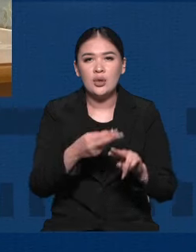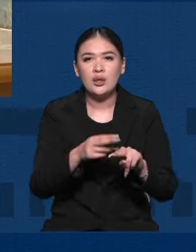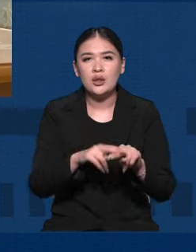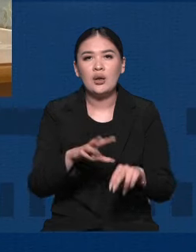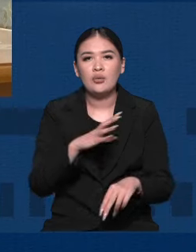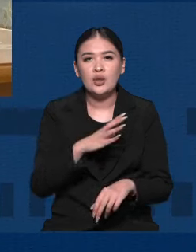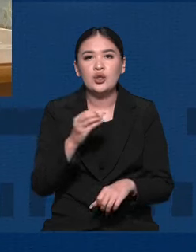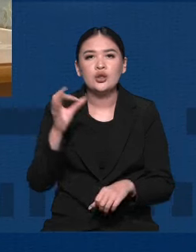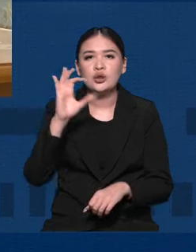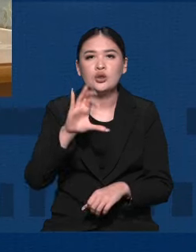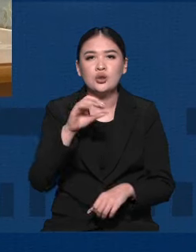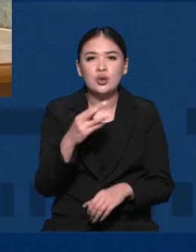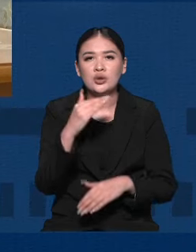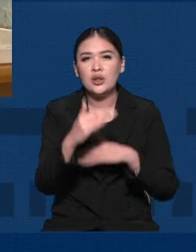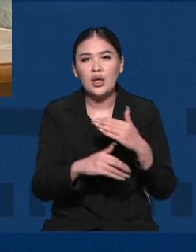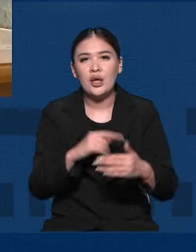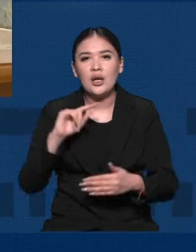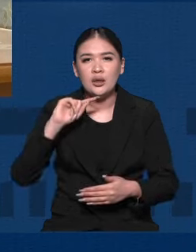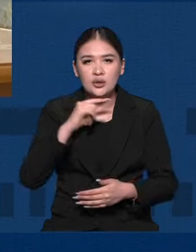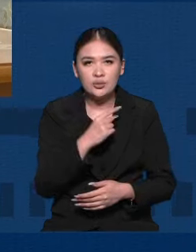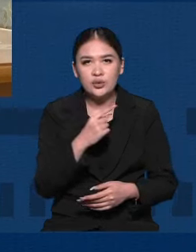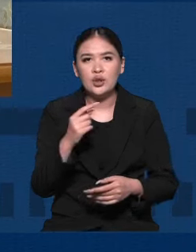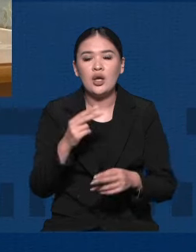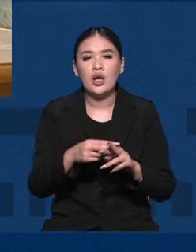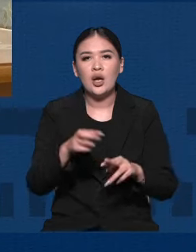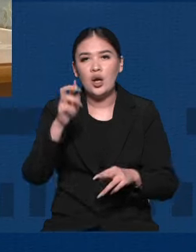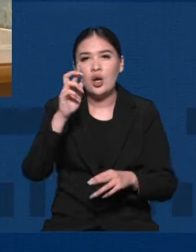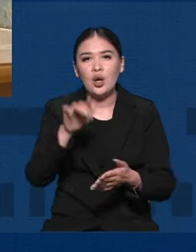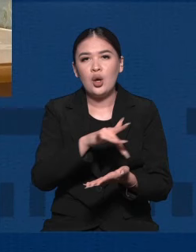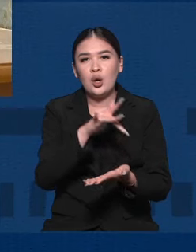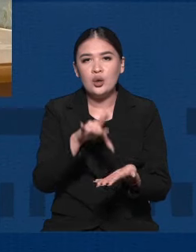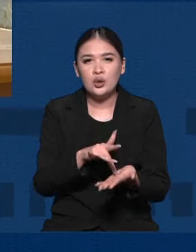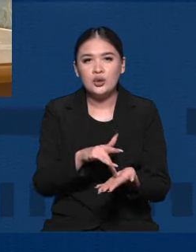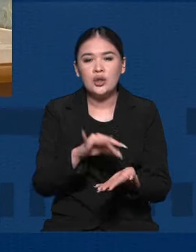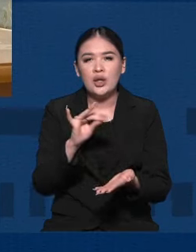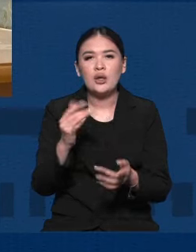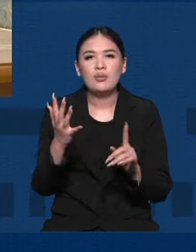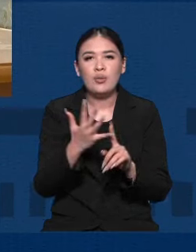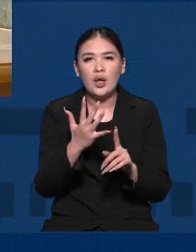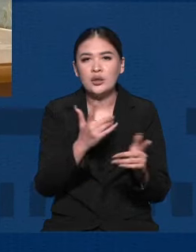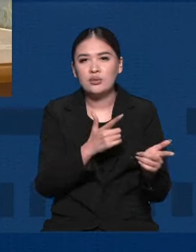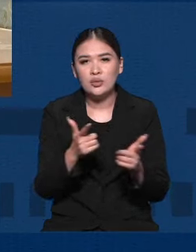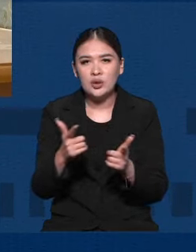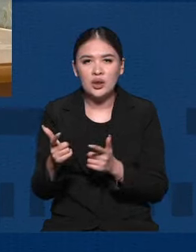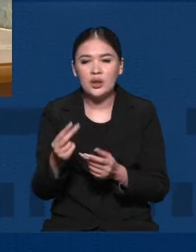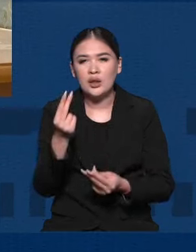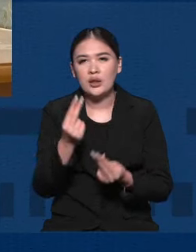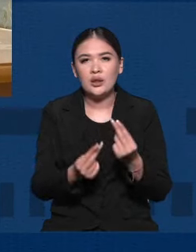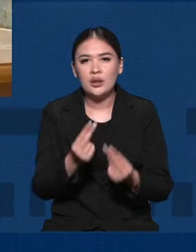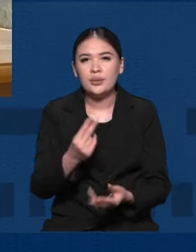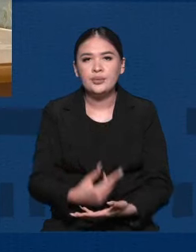по социально-экономическому развитию и благоустройству города, а также подготовке к 5-м всемирным играм